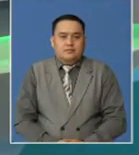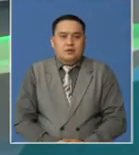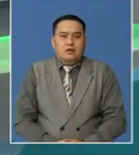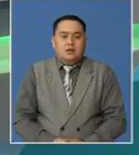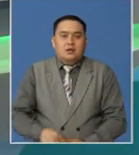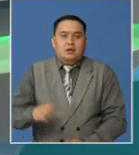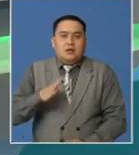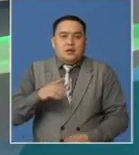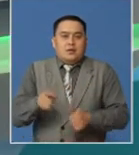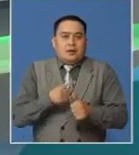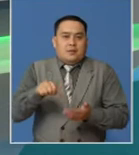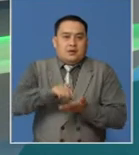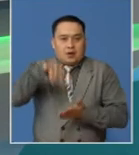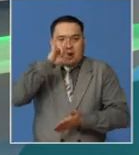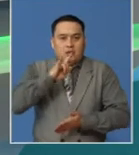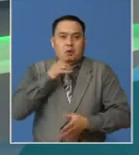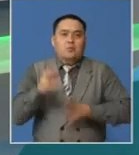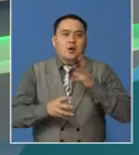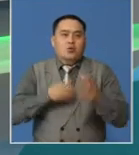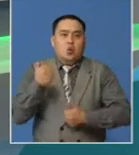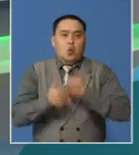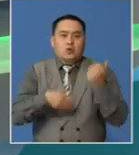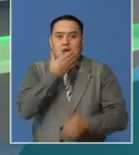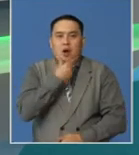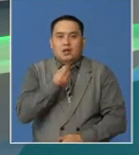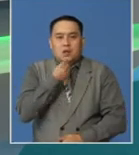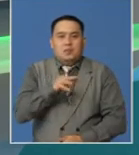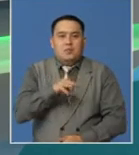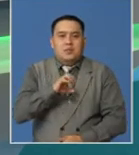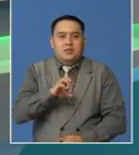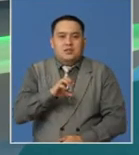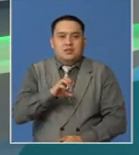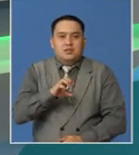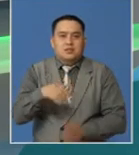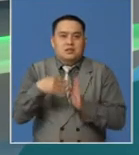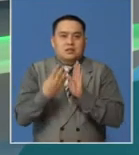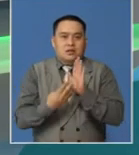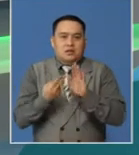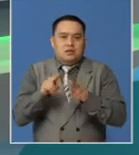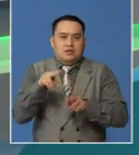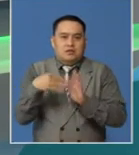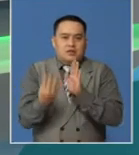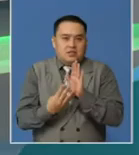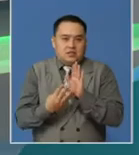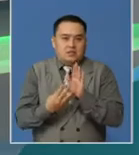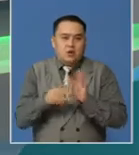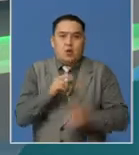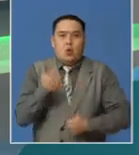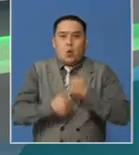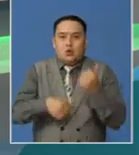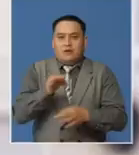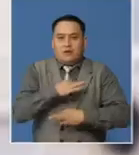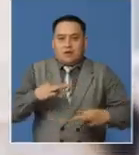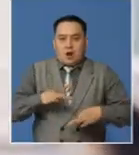Стало известно имя представительницы Казахстана на международном конкурсе красоты Miss USSR UK 2018. В конкурсе,